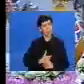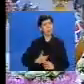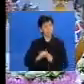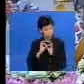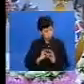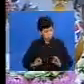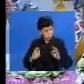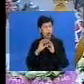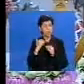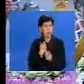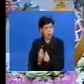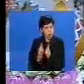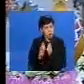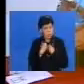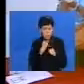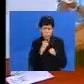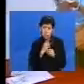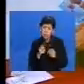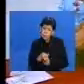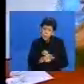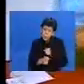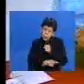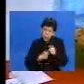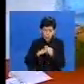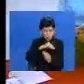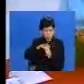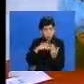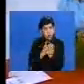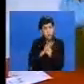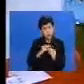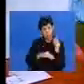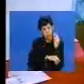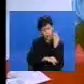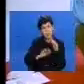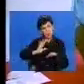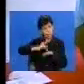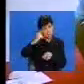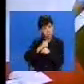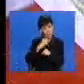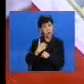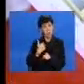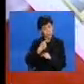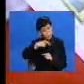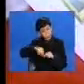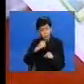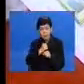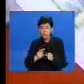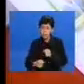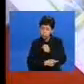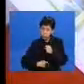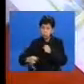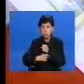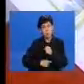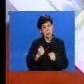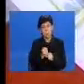ดาลใจที่ยิ่งใหญ่ให้หันมาทำเกษตรแบบพอเพียงโดยใช้ปุ๋ยชีวภาพและนำไปใช้ในนาข้าวทำให้ได้ผ